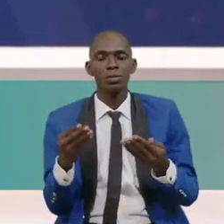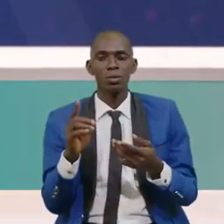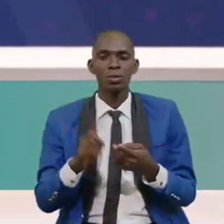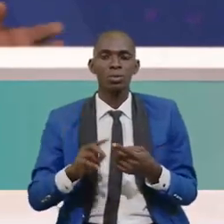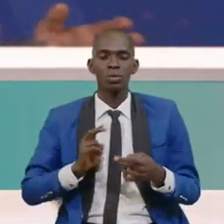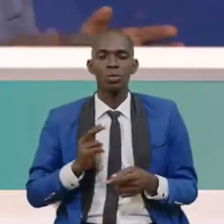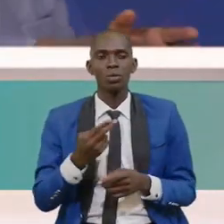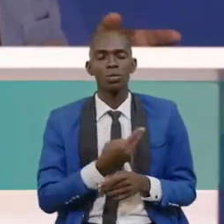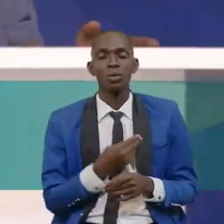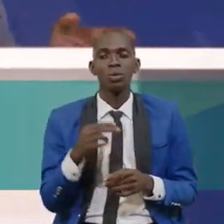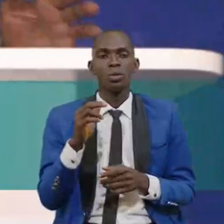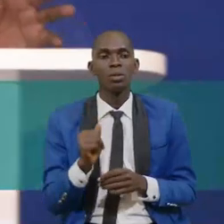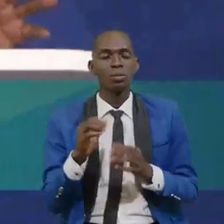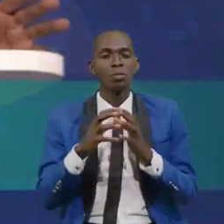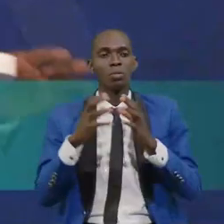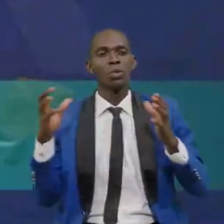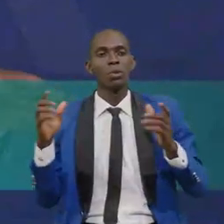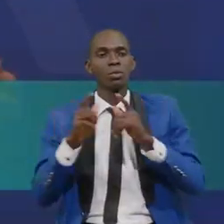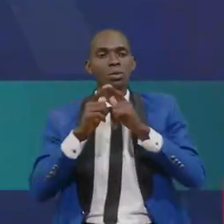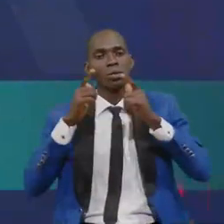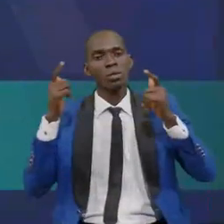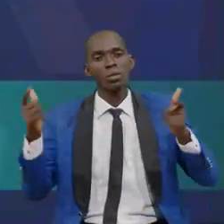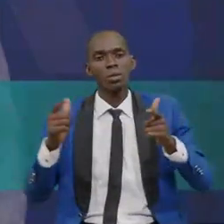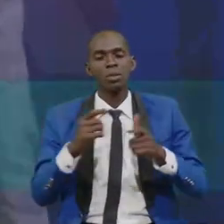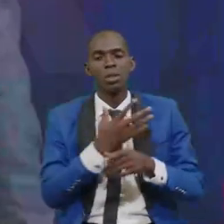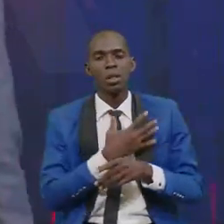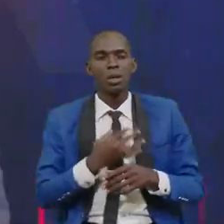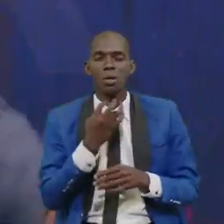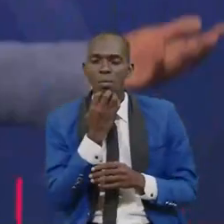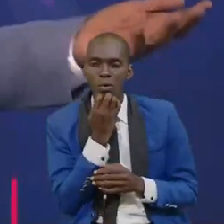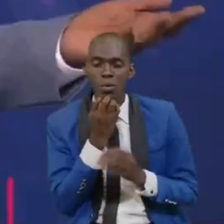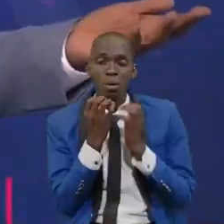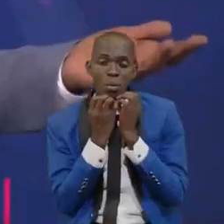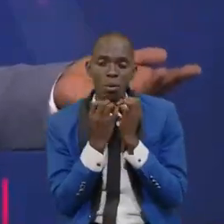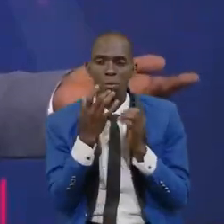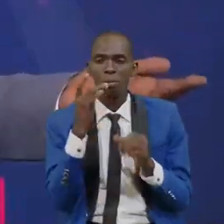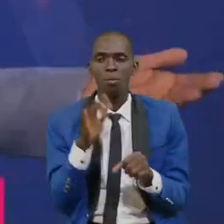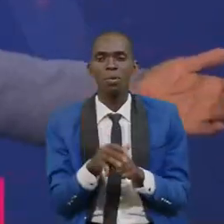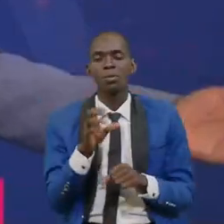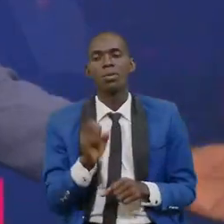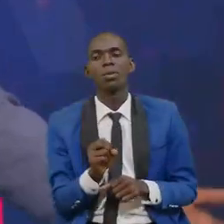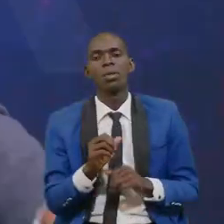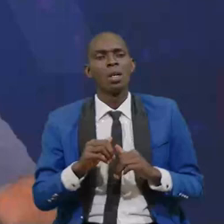Lesquels nous assurent de sa part les plus grandes et les plus précieuses promesses.